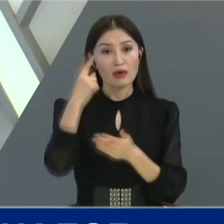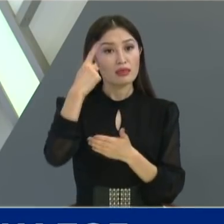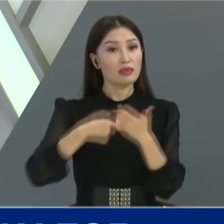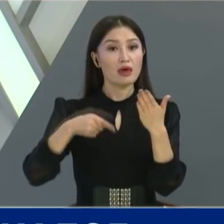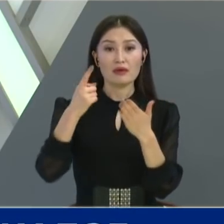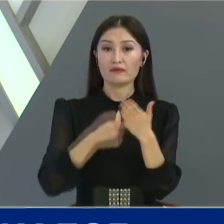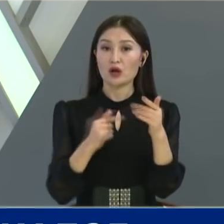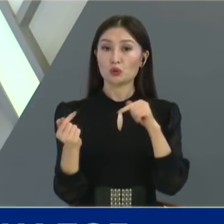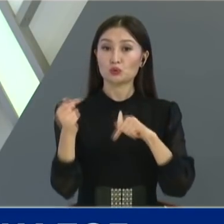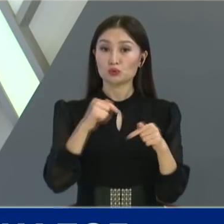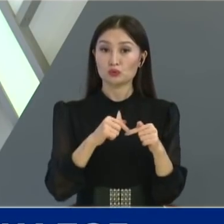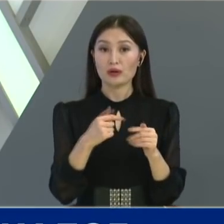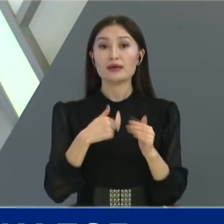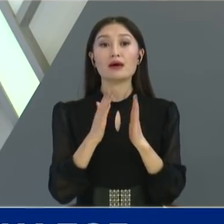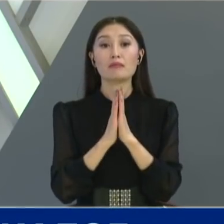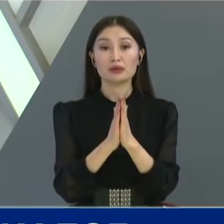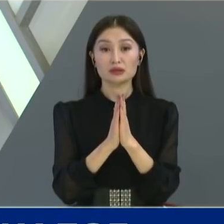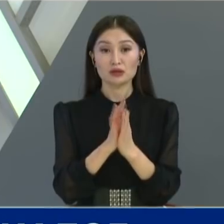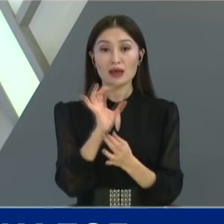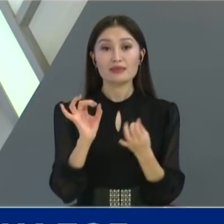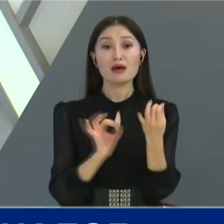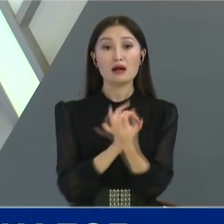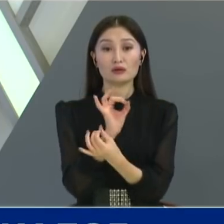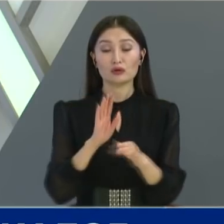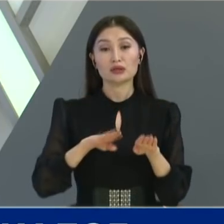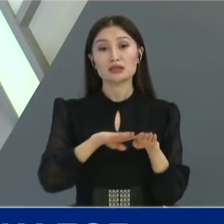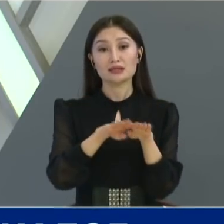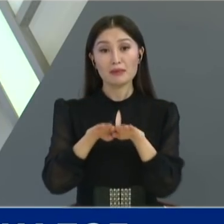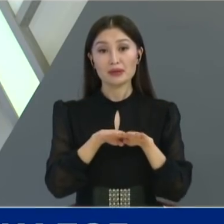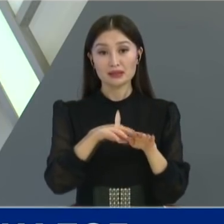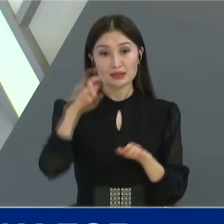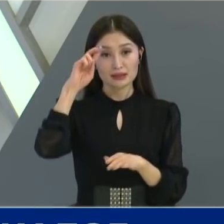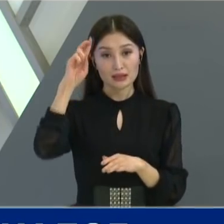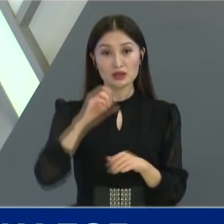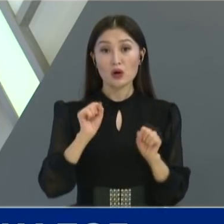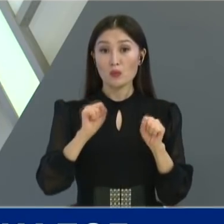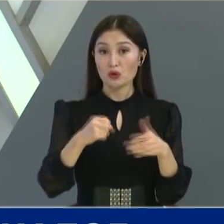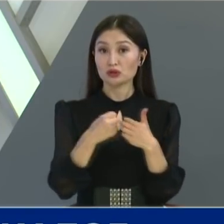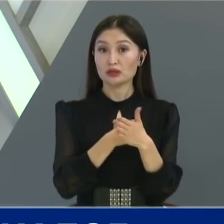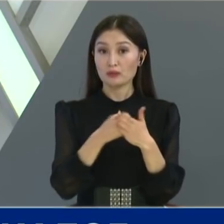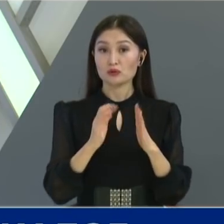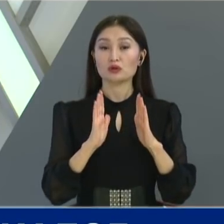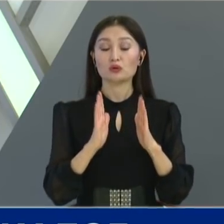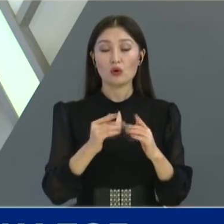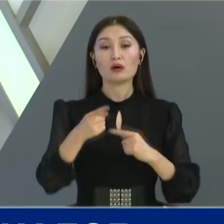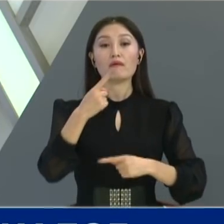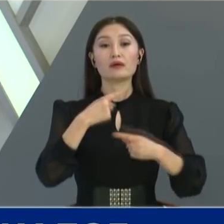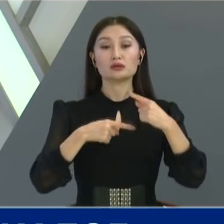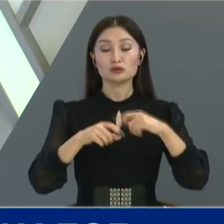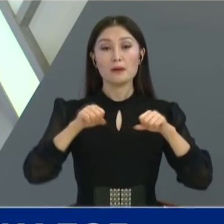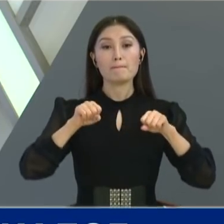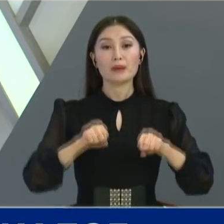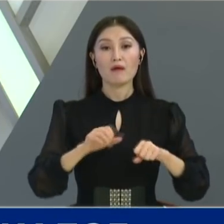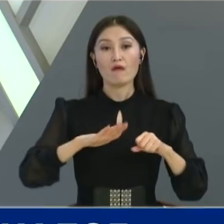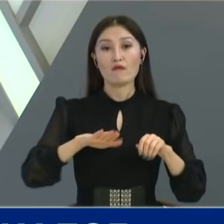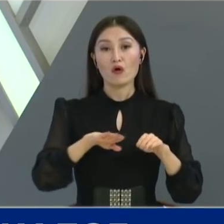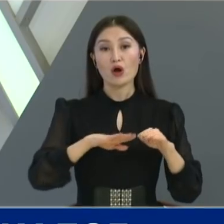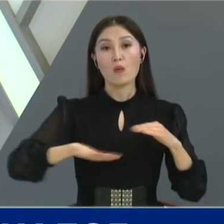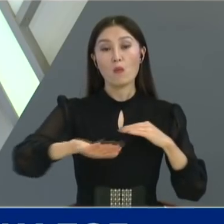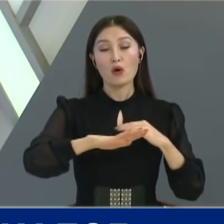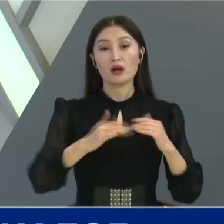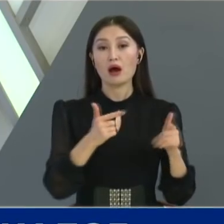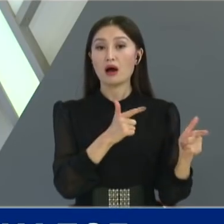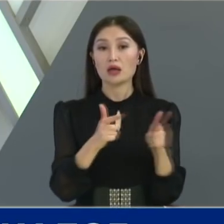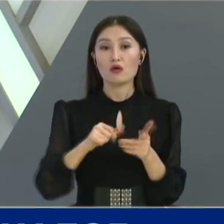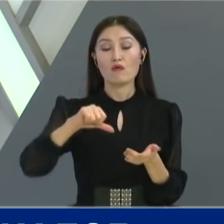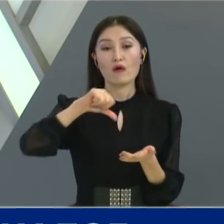друг другу. Но я призываю к диалогу, стабильности в стране. Можно добиться, только вернувшись в правовое поле. Я готова